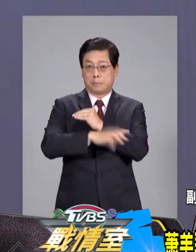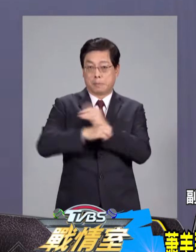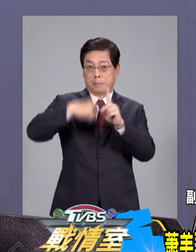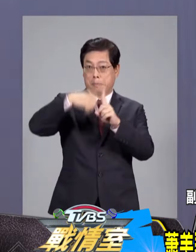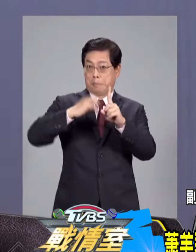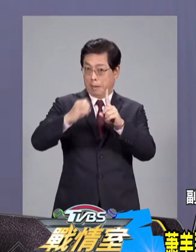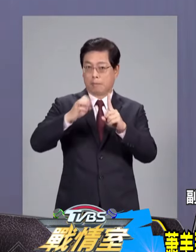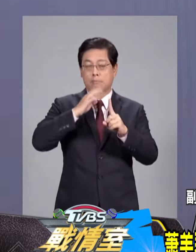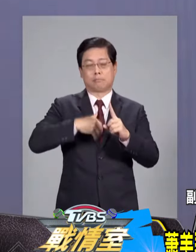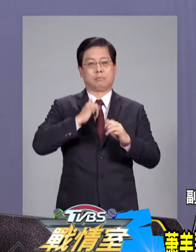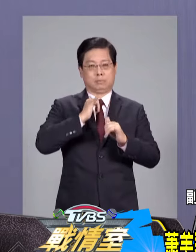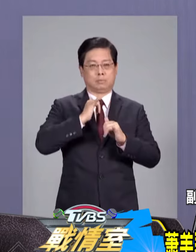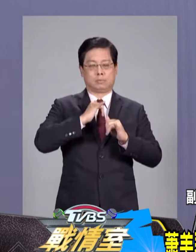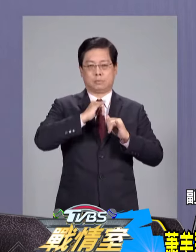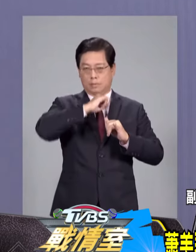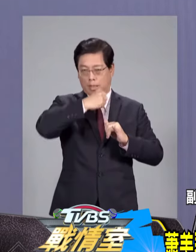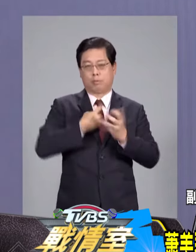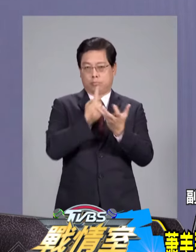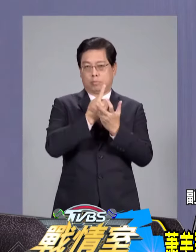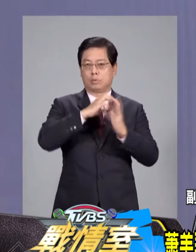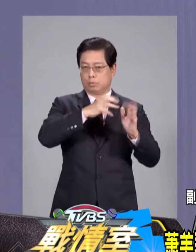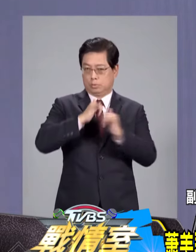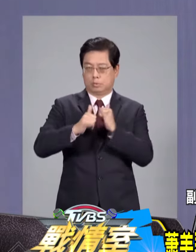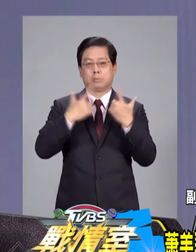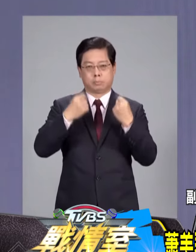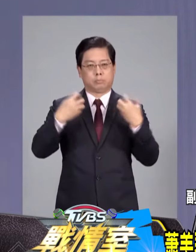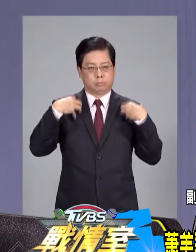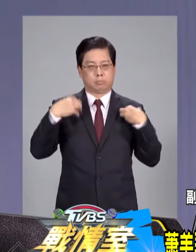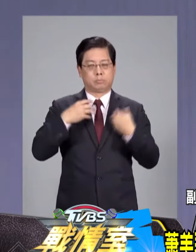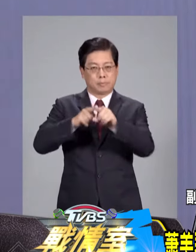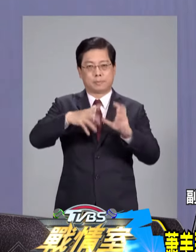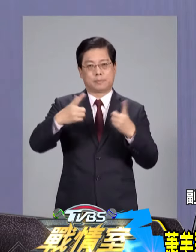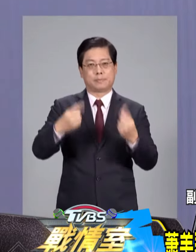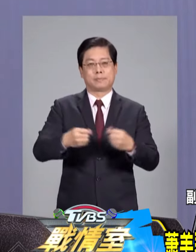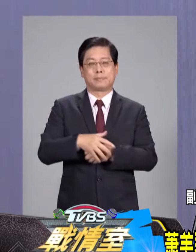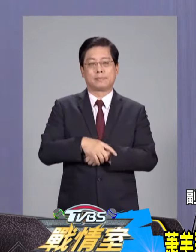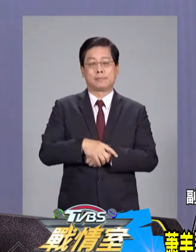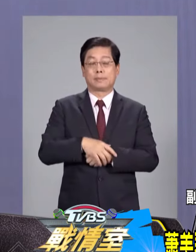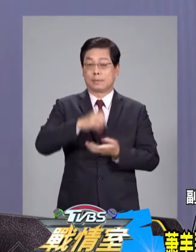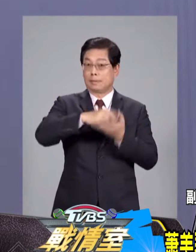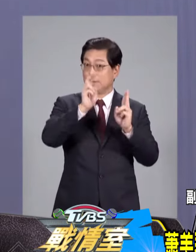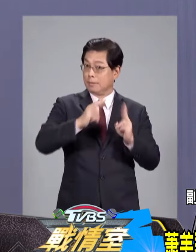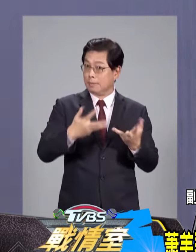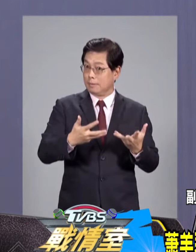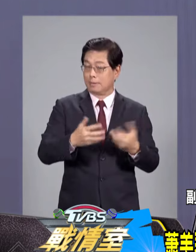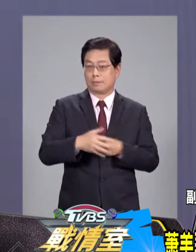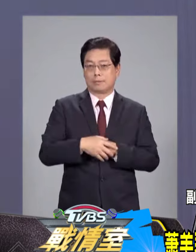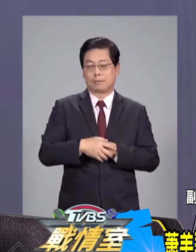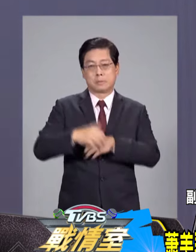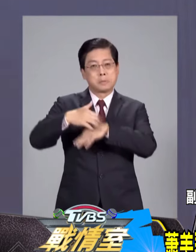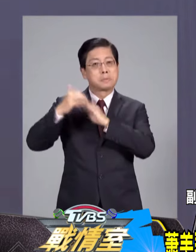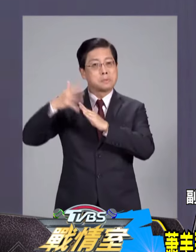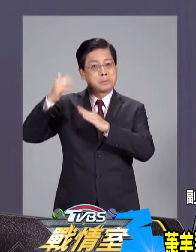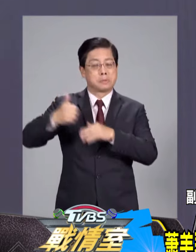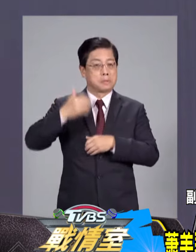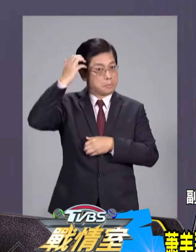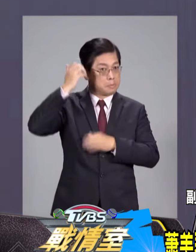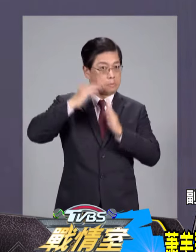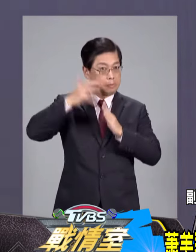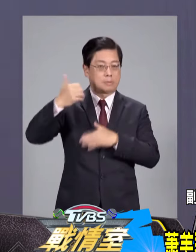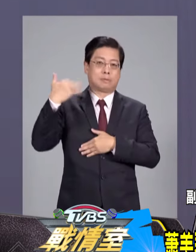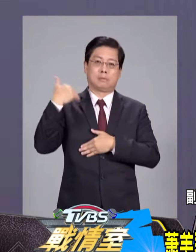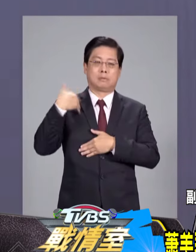身为国际社会一份子应该要有的责任与义务。对于核能发电，侯市长与柯市长过